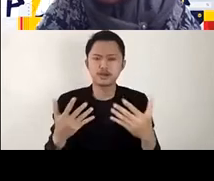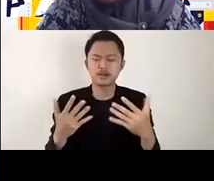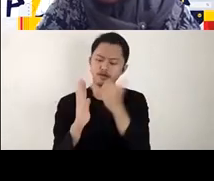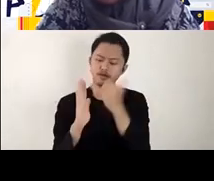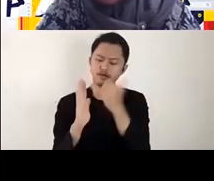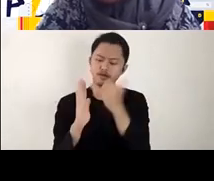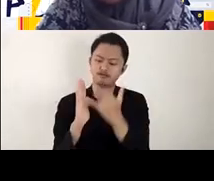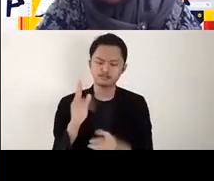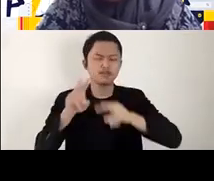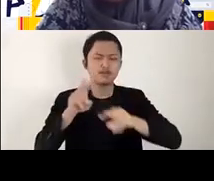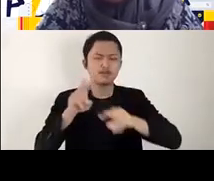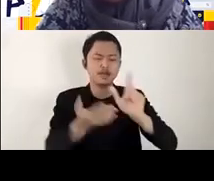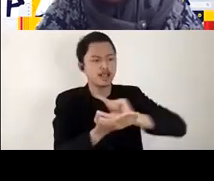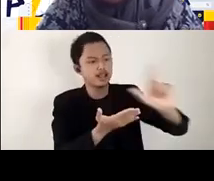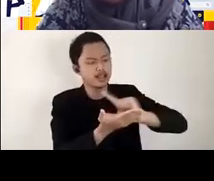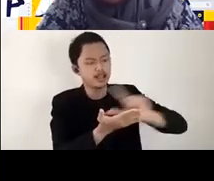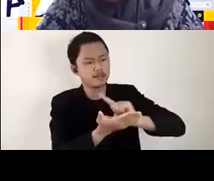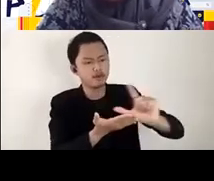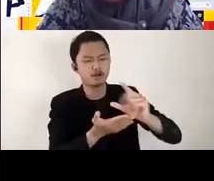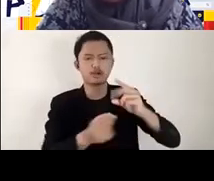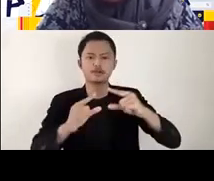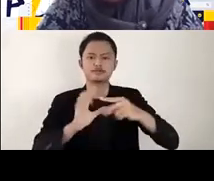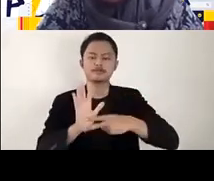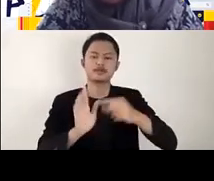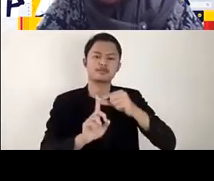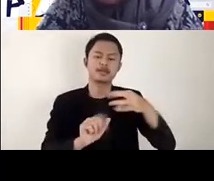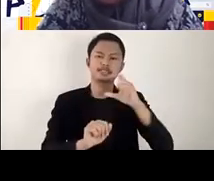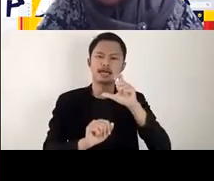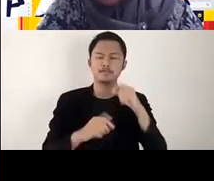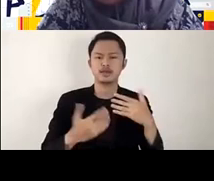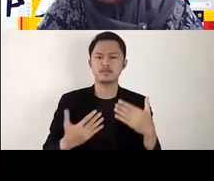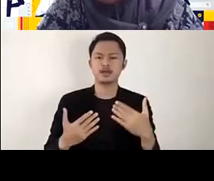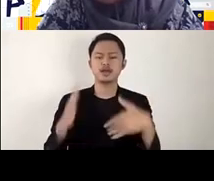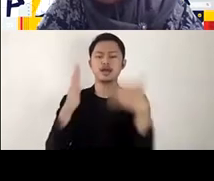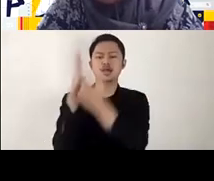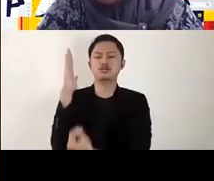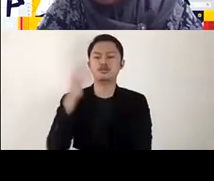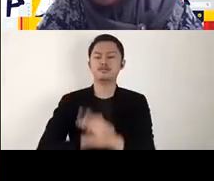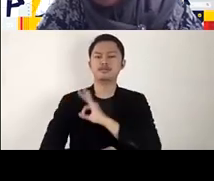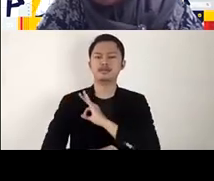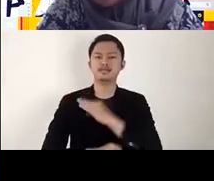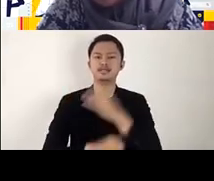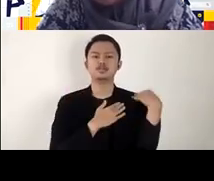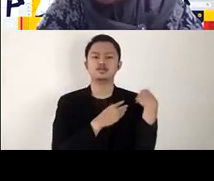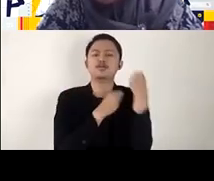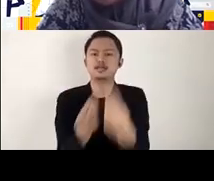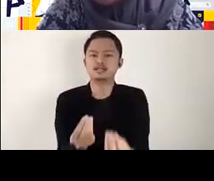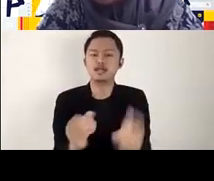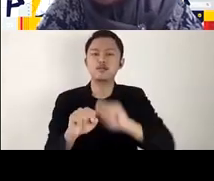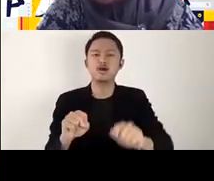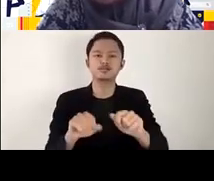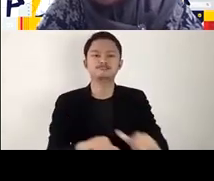pelaksanaan pelaporan pelaksanaan Rante maka Perpres no ia mengamanatkan untuk pembentukan sekretariat bersama